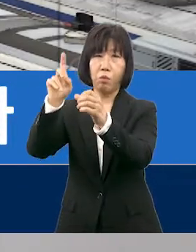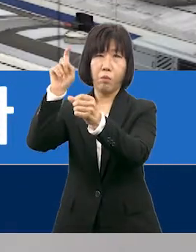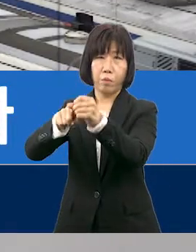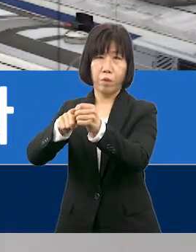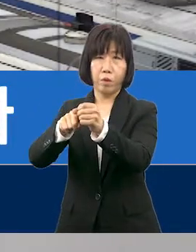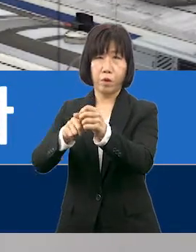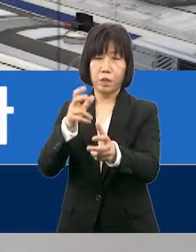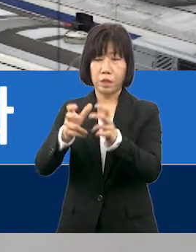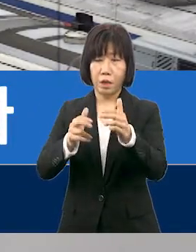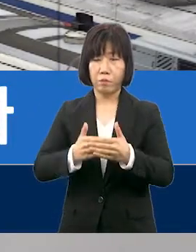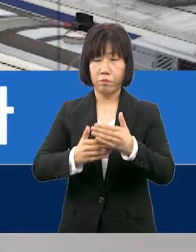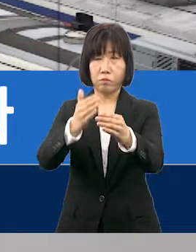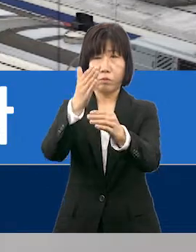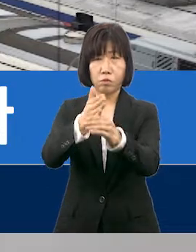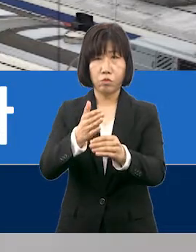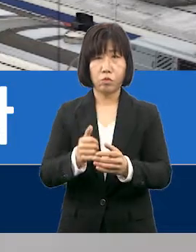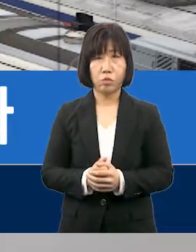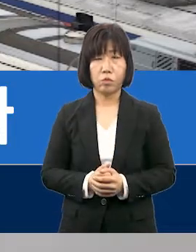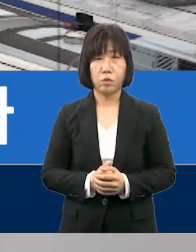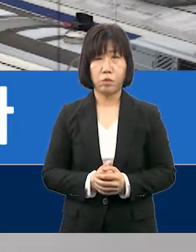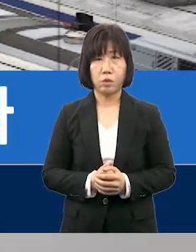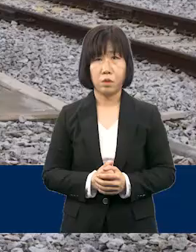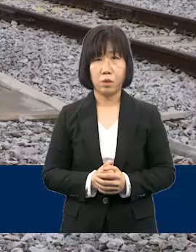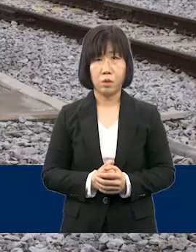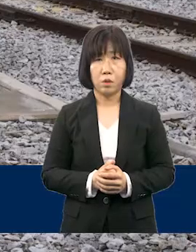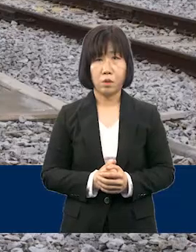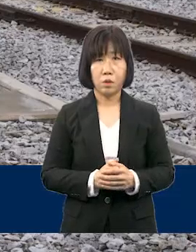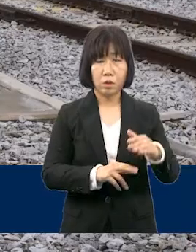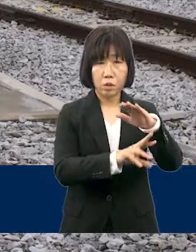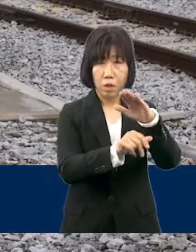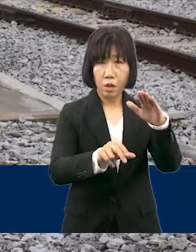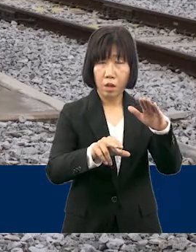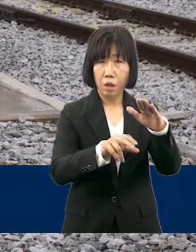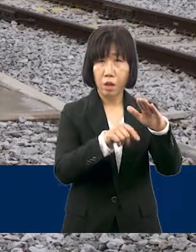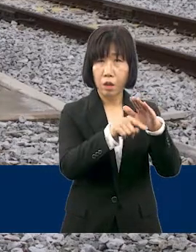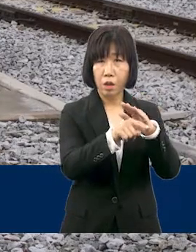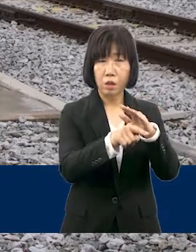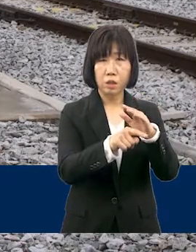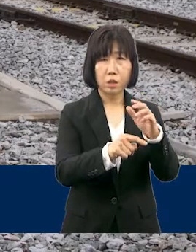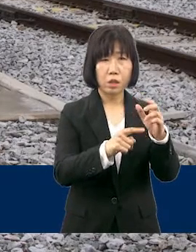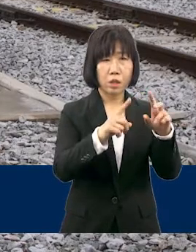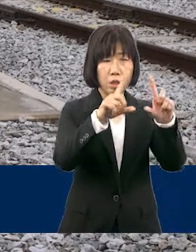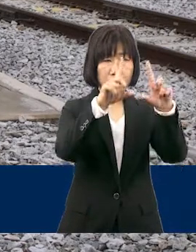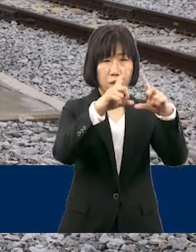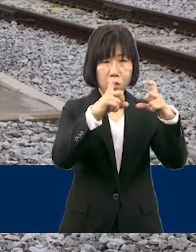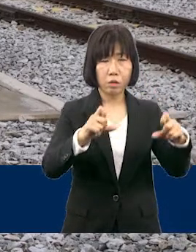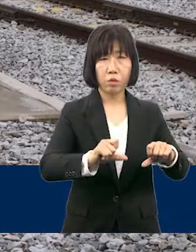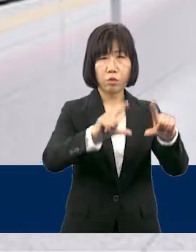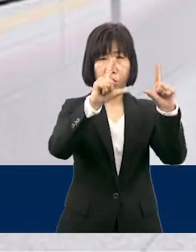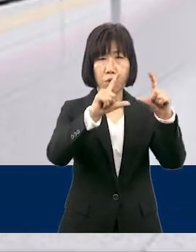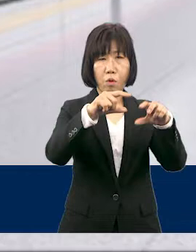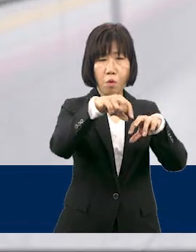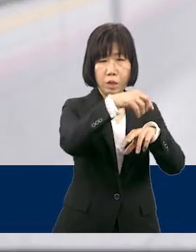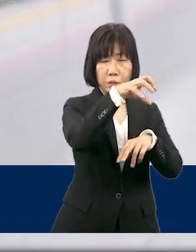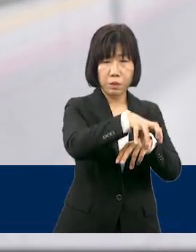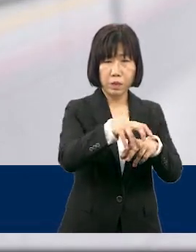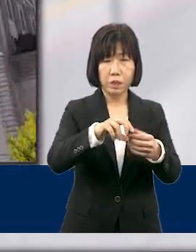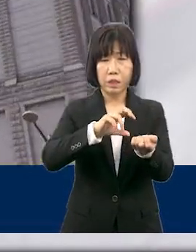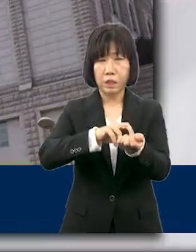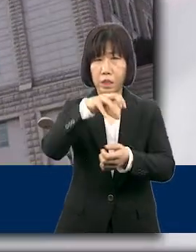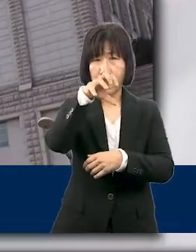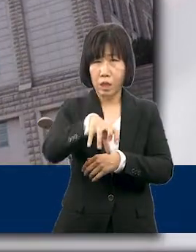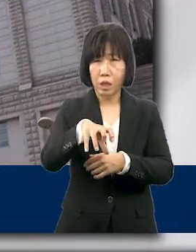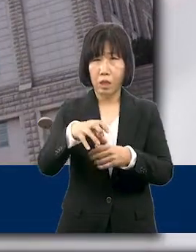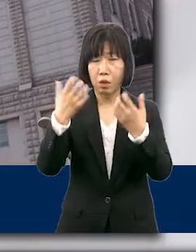본격적인 사업에 들어갔습니다 동북 싼 도시 철 또는 성동 후 망 심리학을 출발해 제 기억과